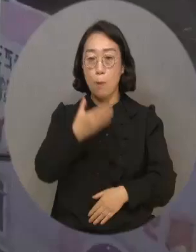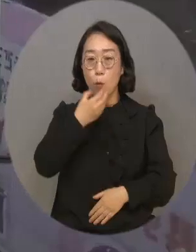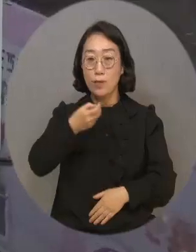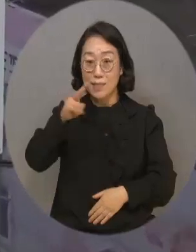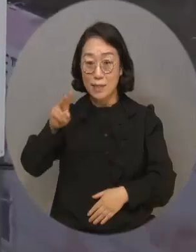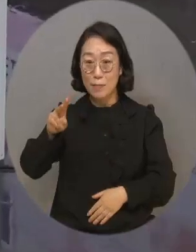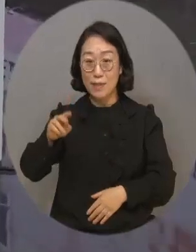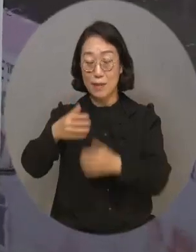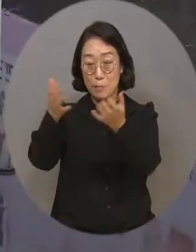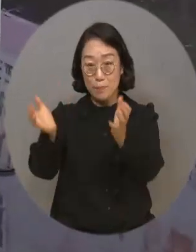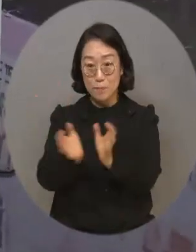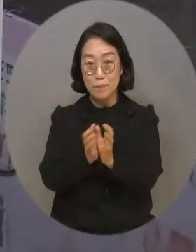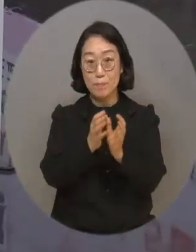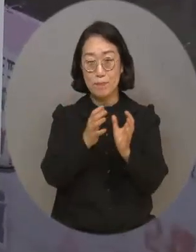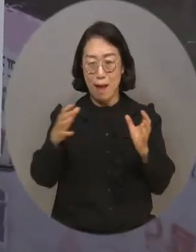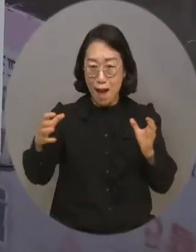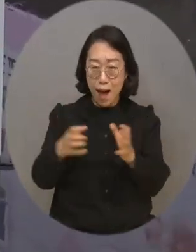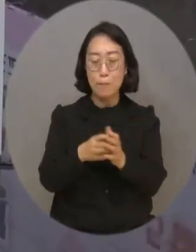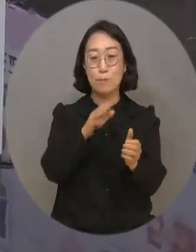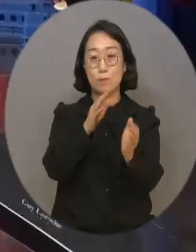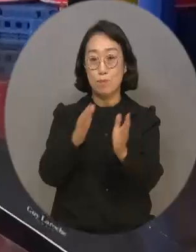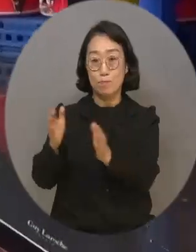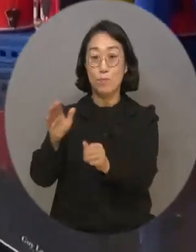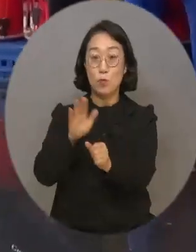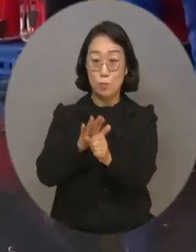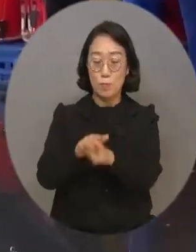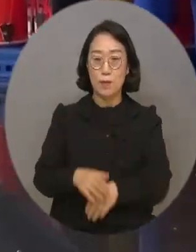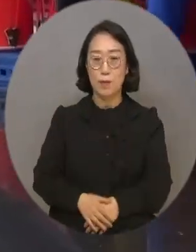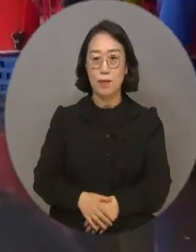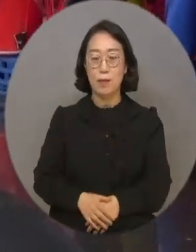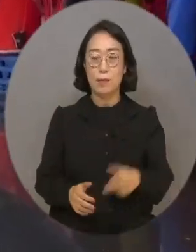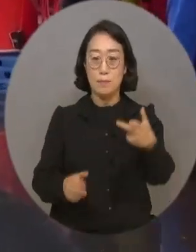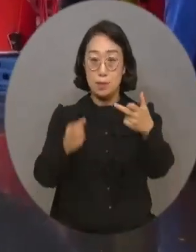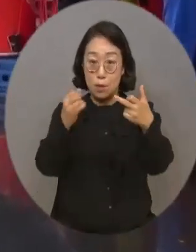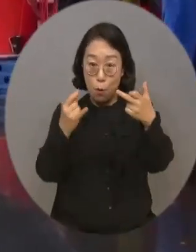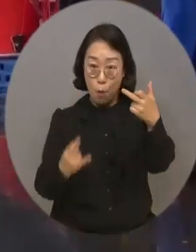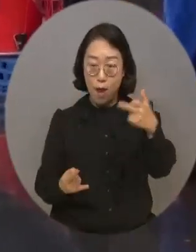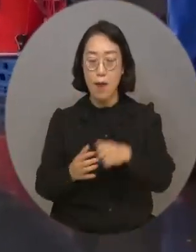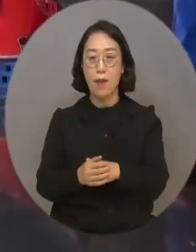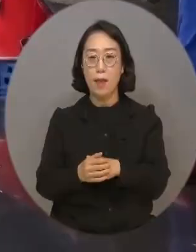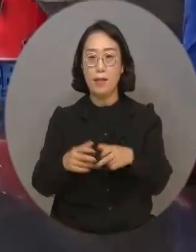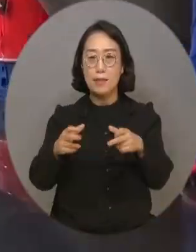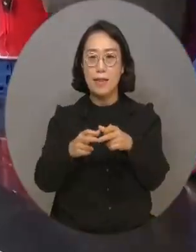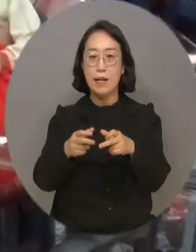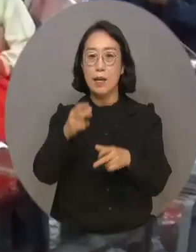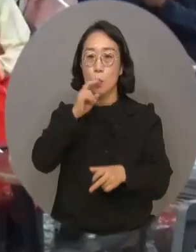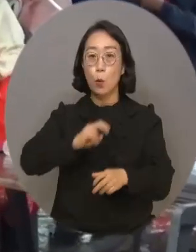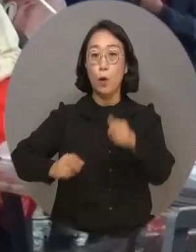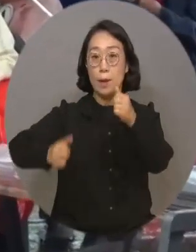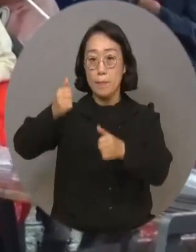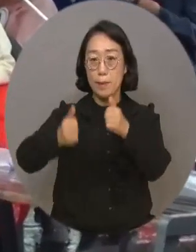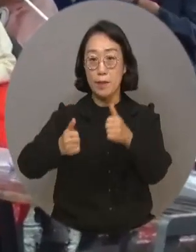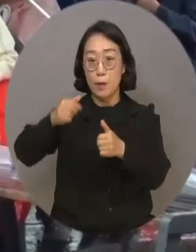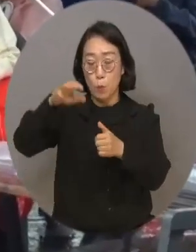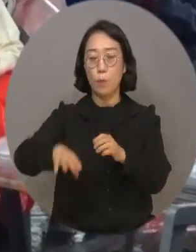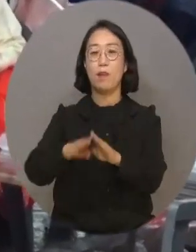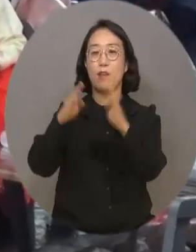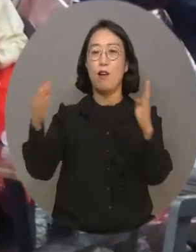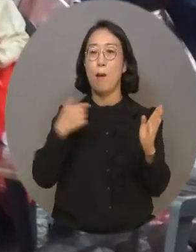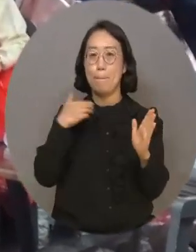복지TV 전북방송이 주관하는 제17회 전국 장애인 가요제가 지난 6일 전주 풍남문화광장에서